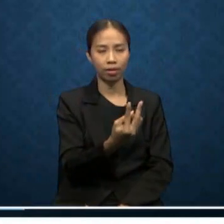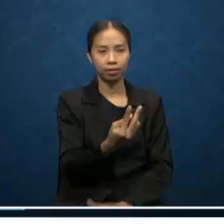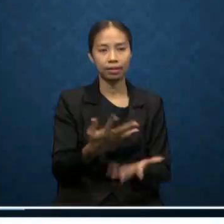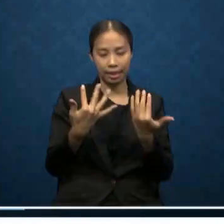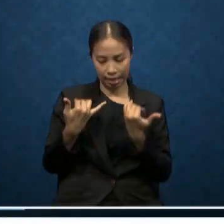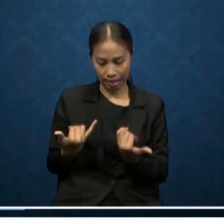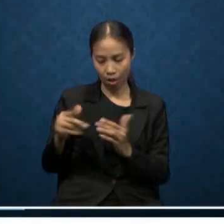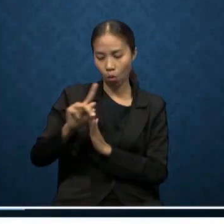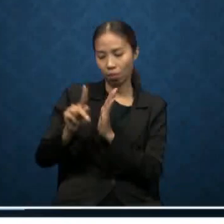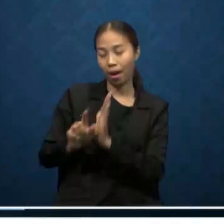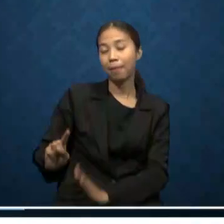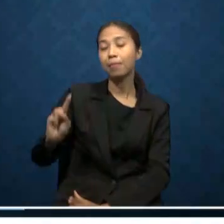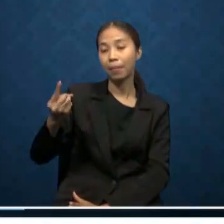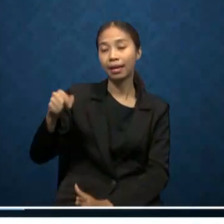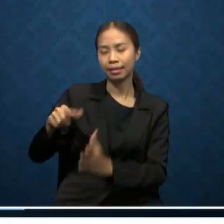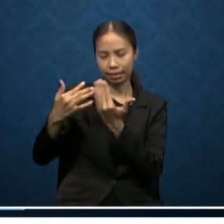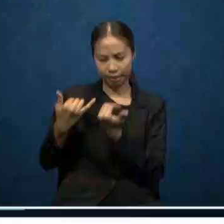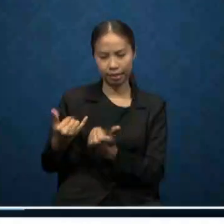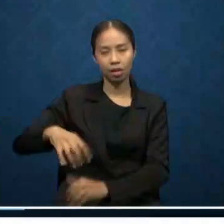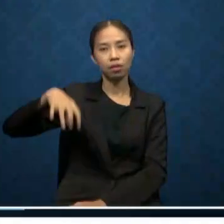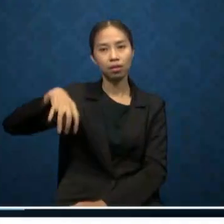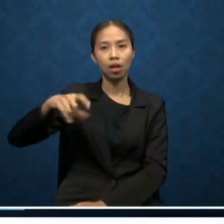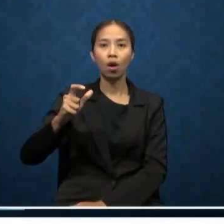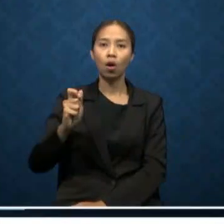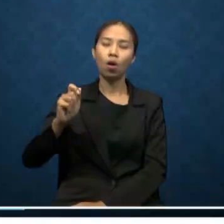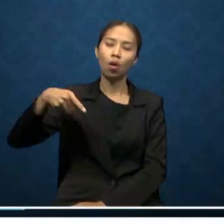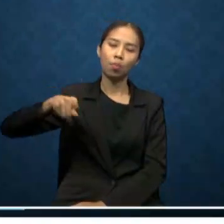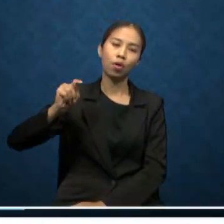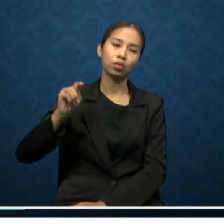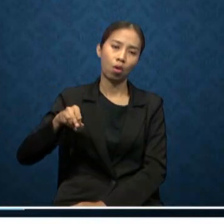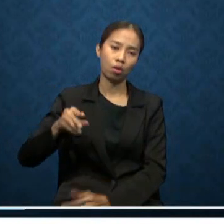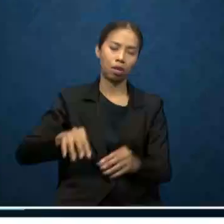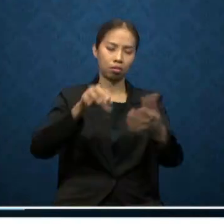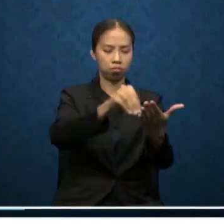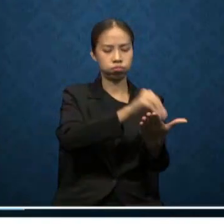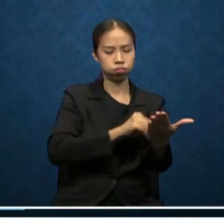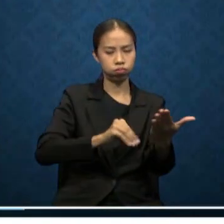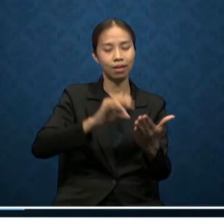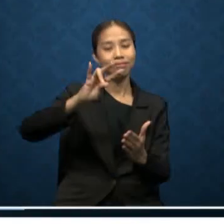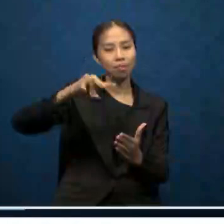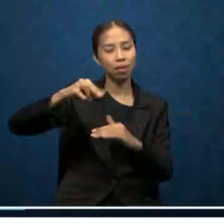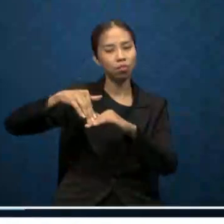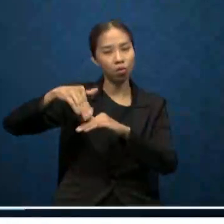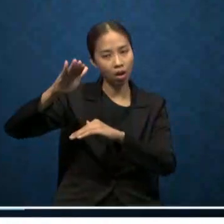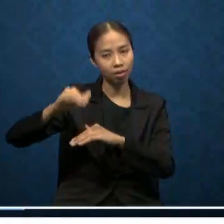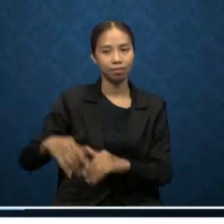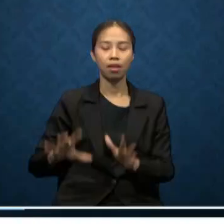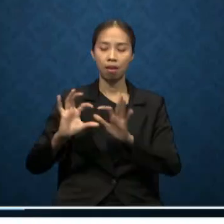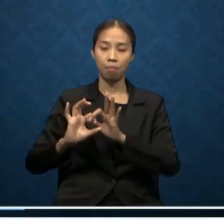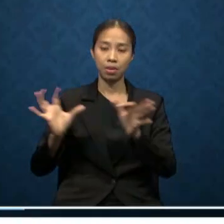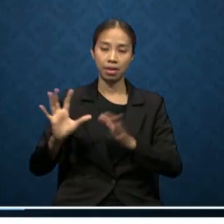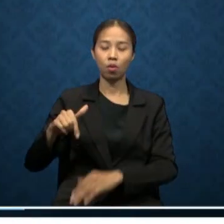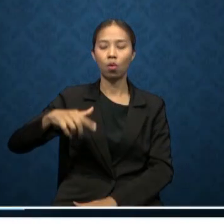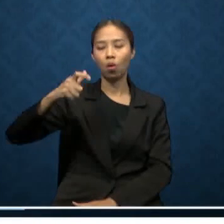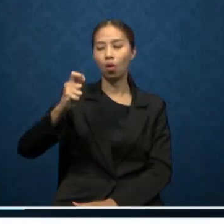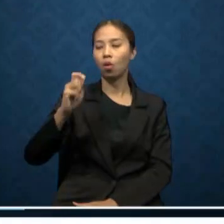กนหมายชบับนี้ องคกรปกรณสท้องถิ่นทั้ง 7,774 แ่ง ไม่นัรูปองค์การเปห